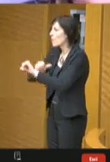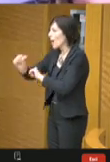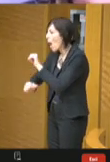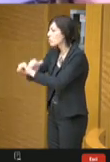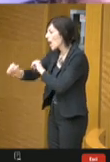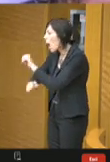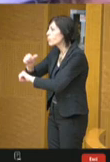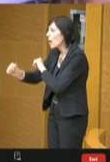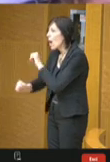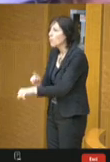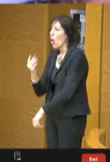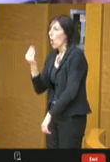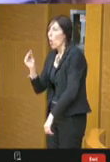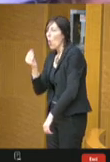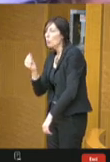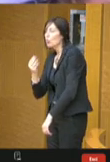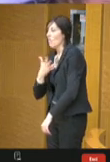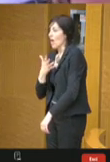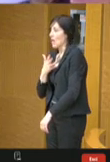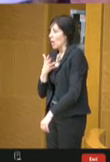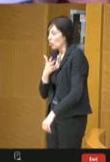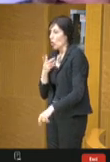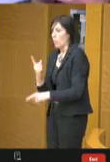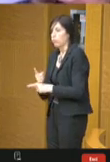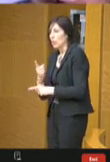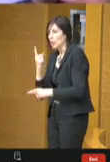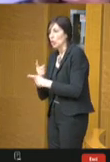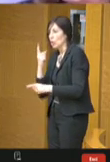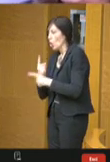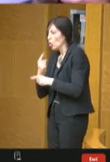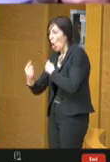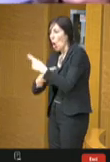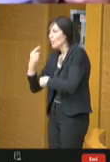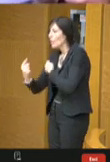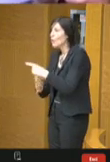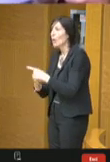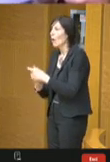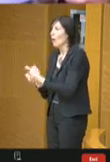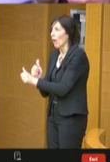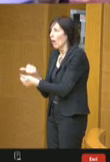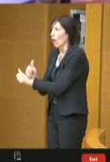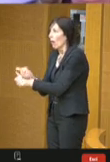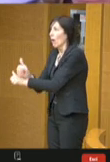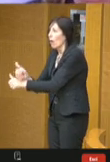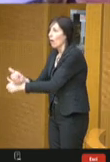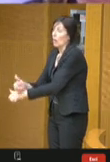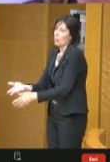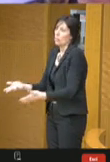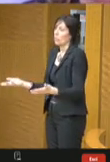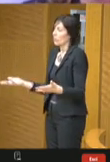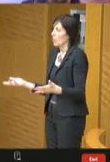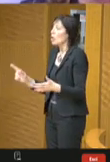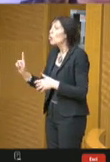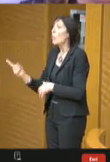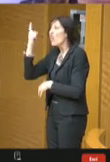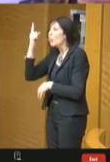un giovane che ha un drammatico bisogno di continuità, di stabilità, soprattutto quando appunto le famiglie